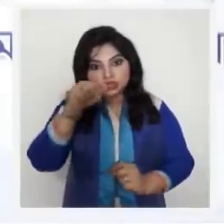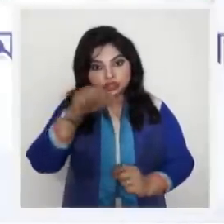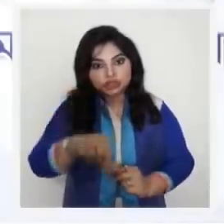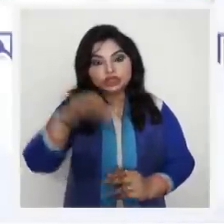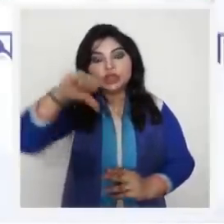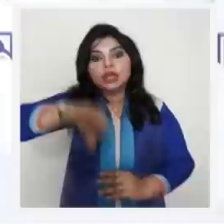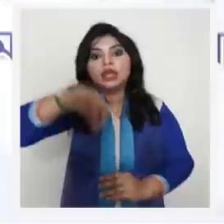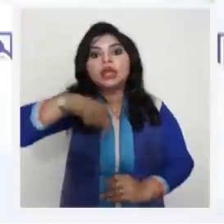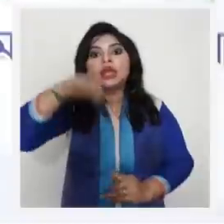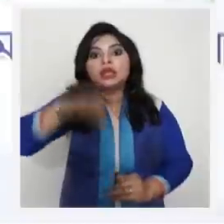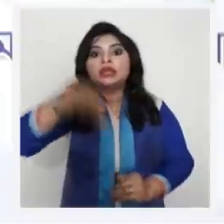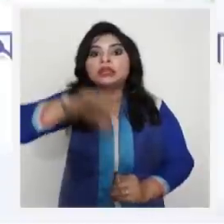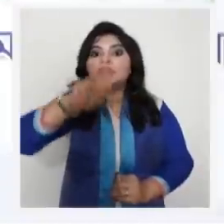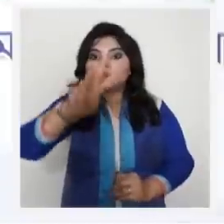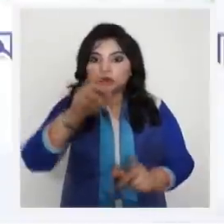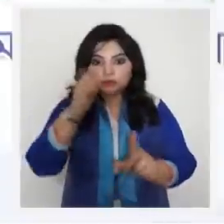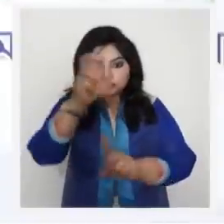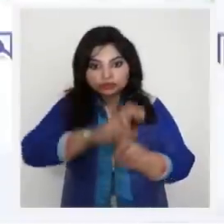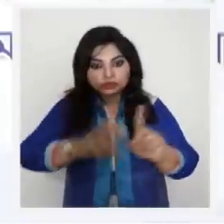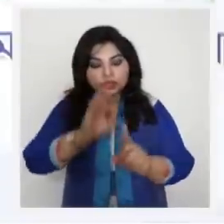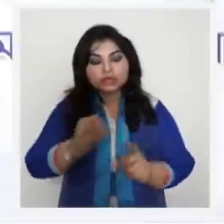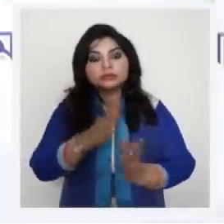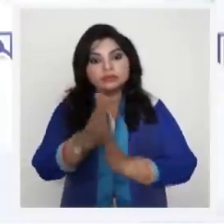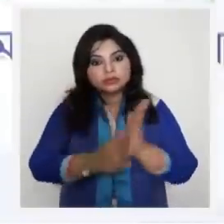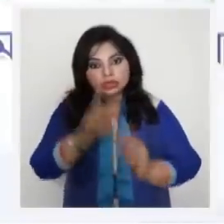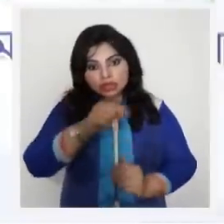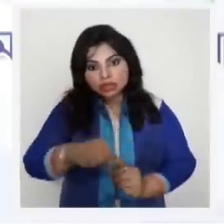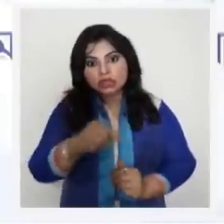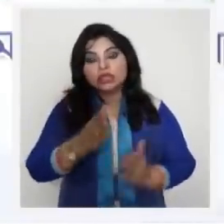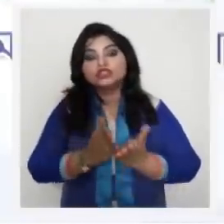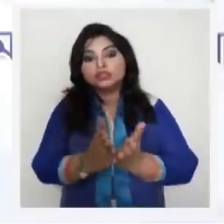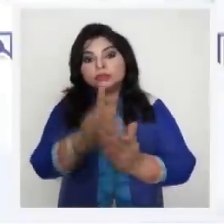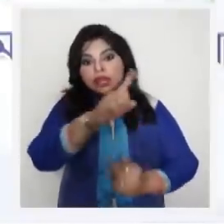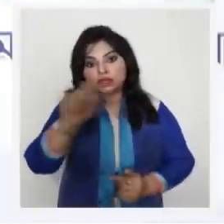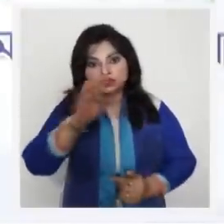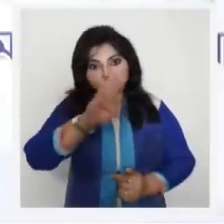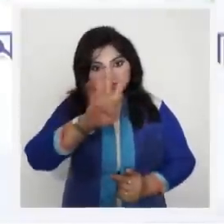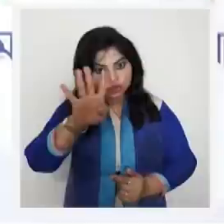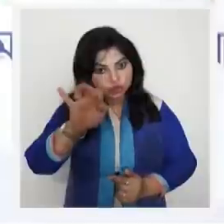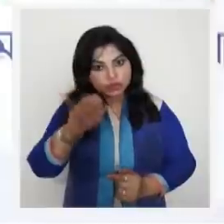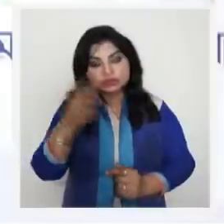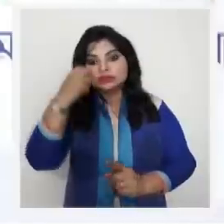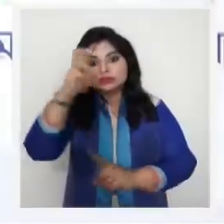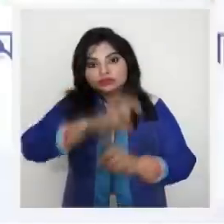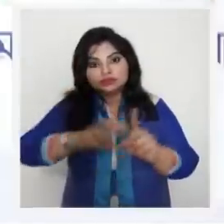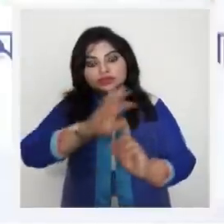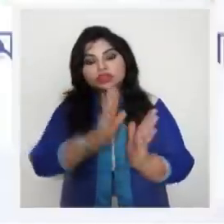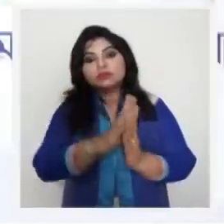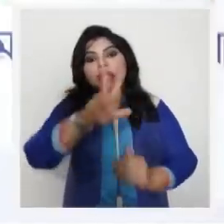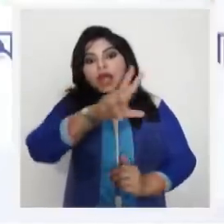স্ক্রিনিং কার্যক্রম অব্যাহত আছে। বিমানবন্দরে গত 24 ঘন্টায় 393 জন, স্থলবন্দরে 275 জন,